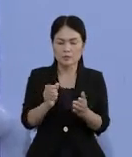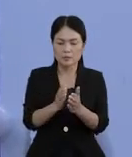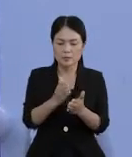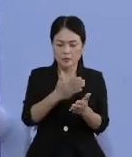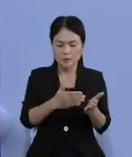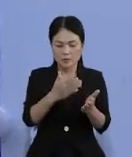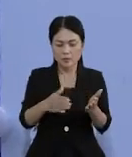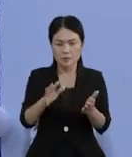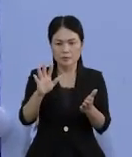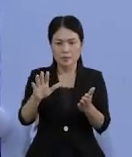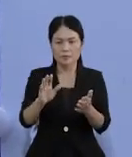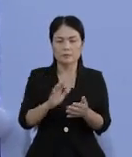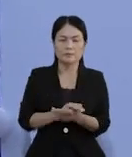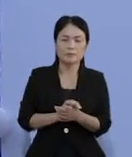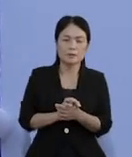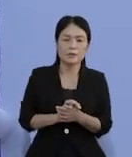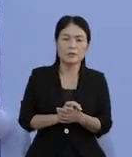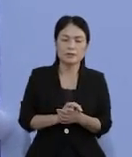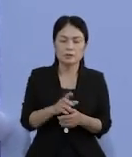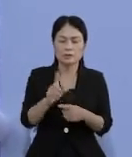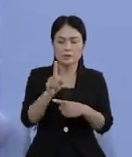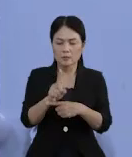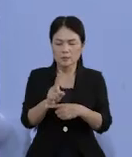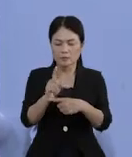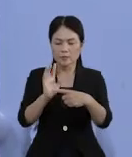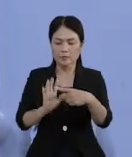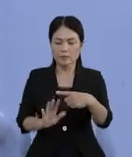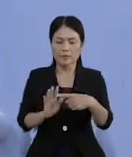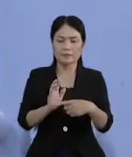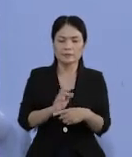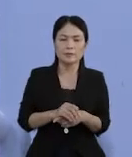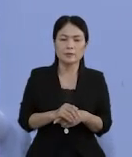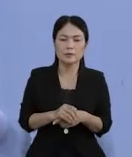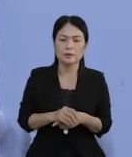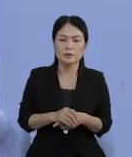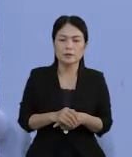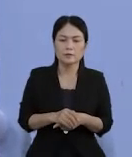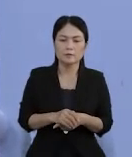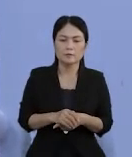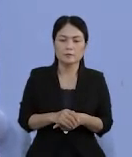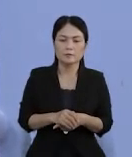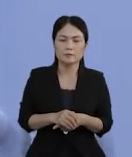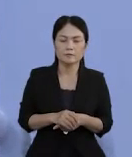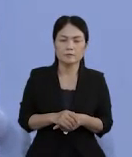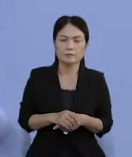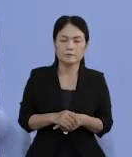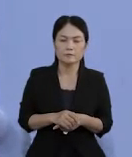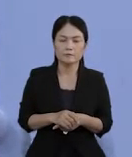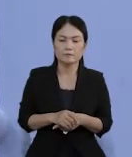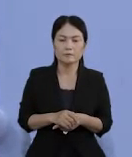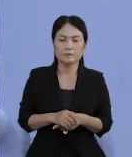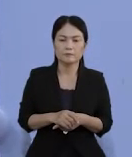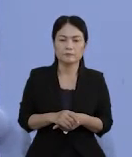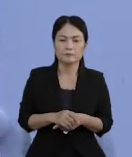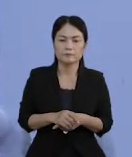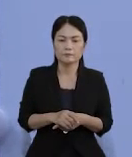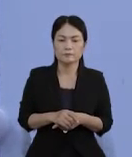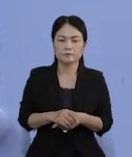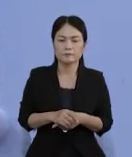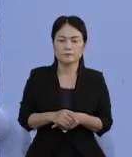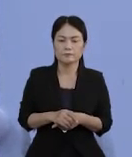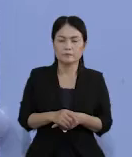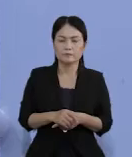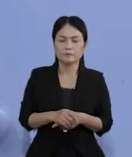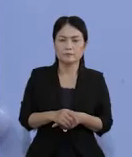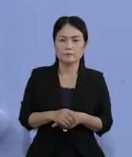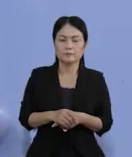pram pram chấm này miên tại mũi phe pram tề được chứ nhé chẳng tự miên trầm này tề chặt tự miên